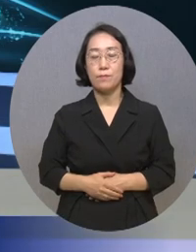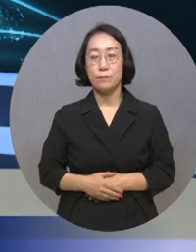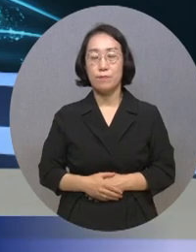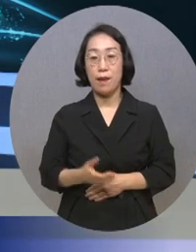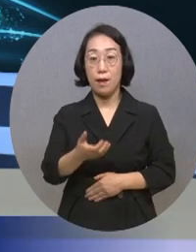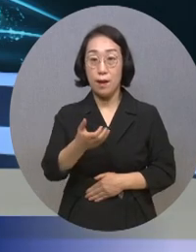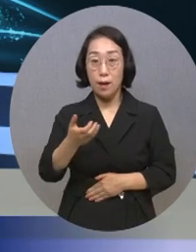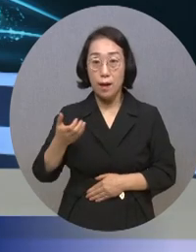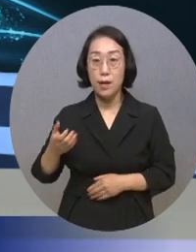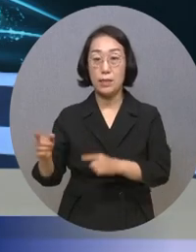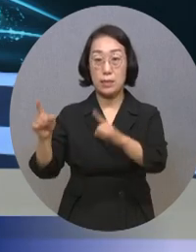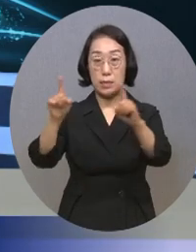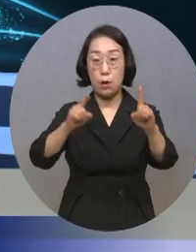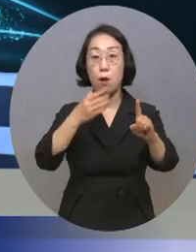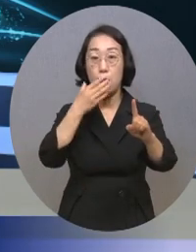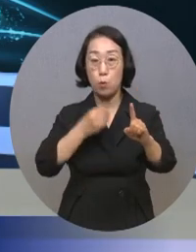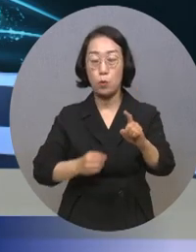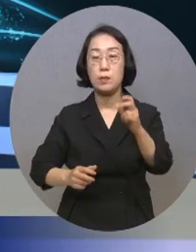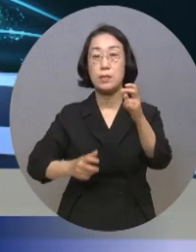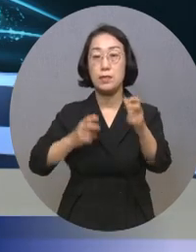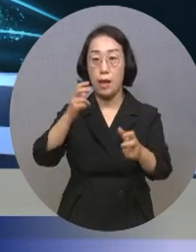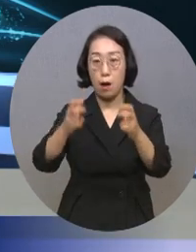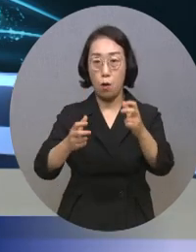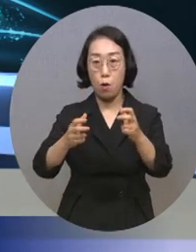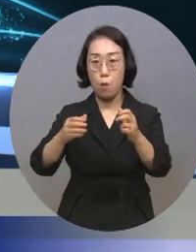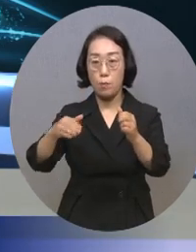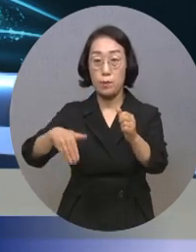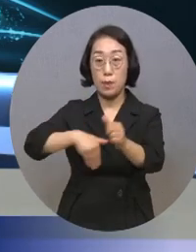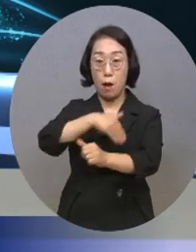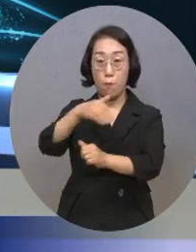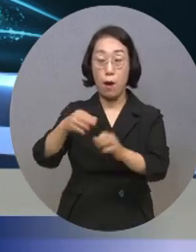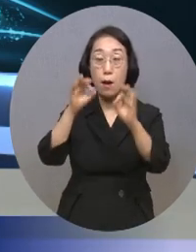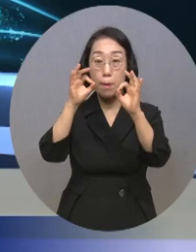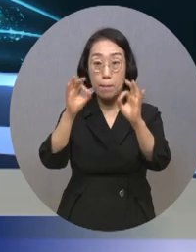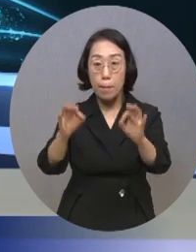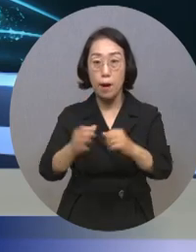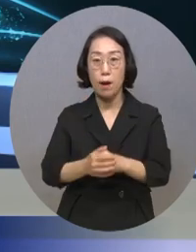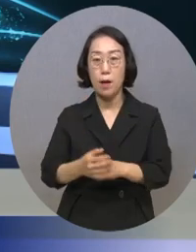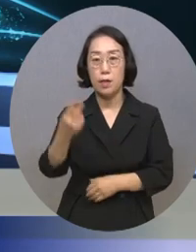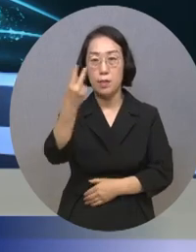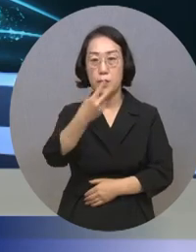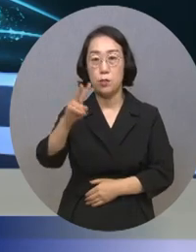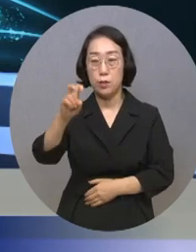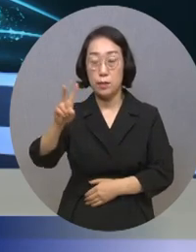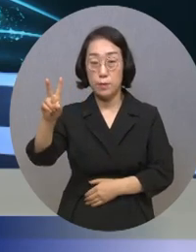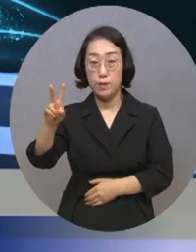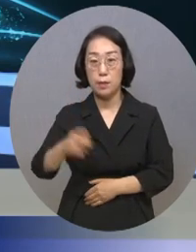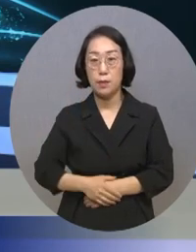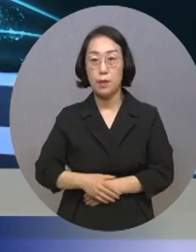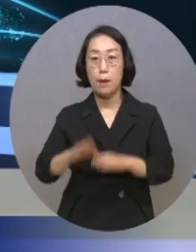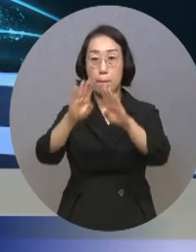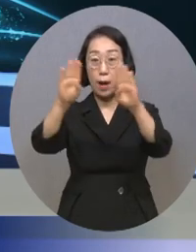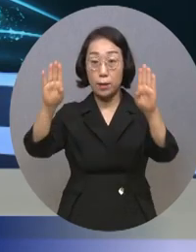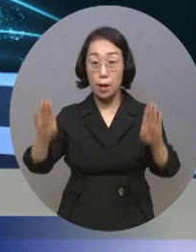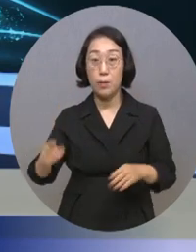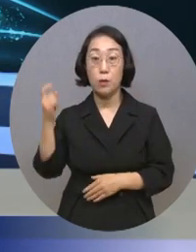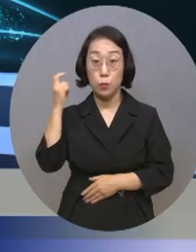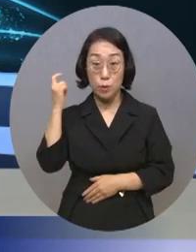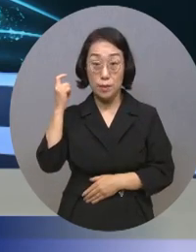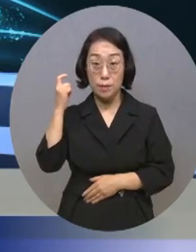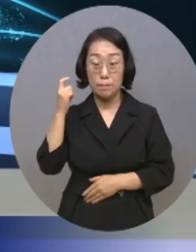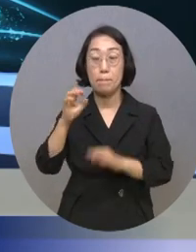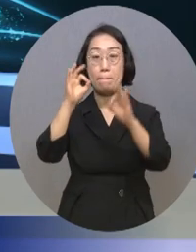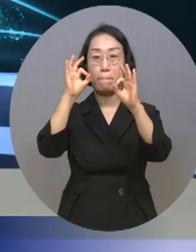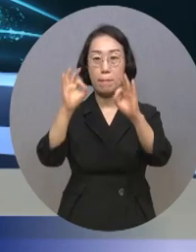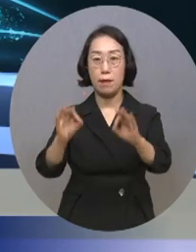앞서 재활 복지 산업의 최신 동향을 살펴볼 수 있었던 2022 재활 복지 박람회 소식 전해드렸는데요